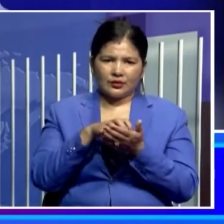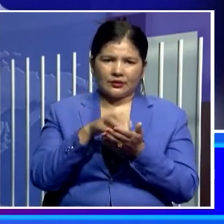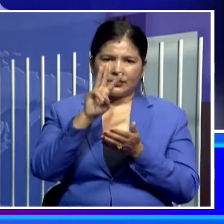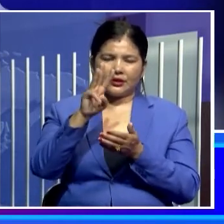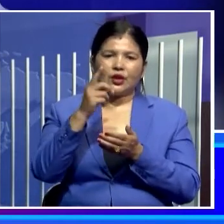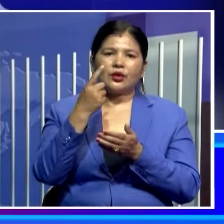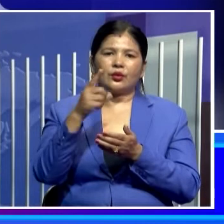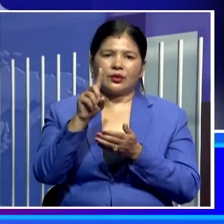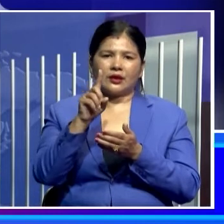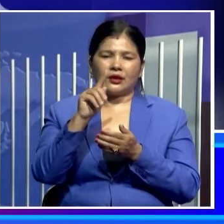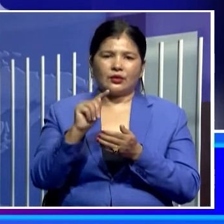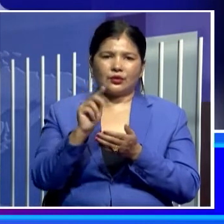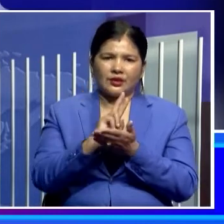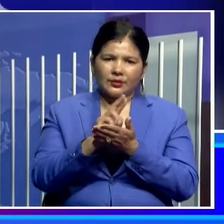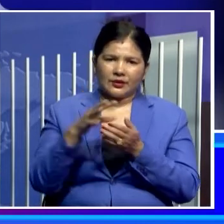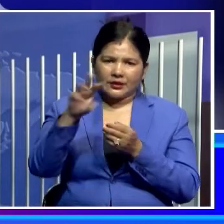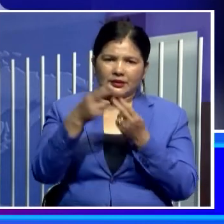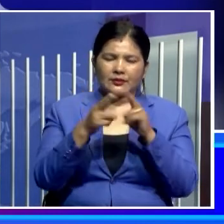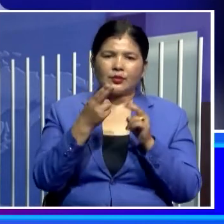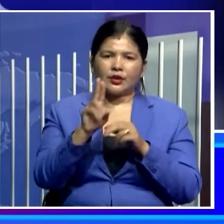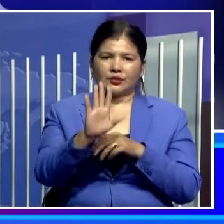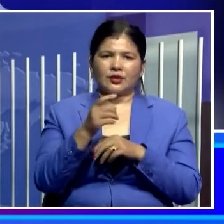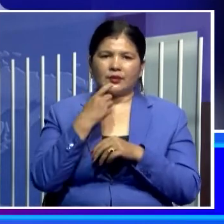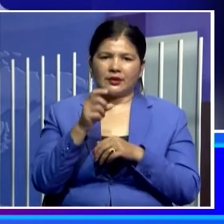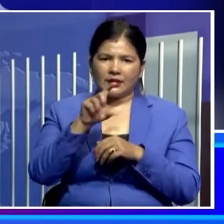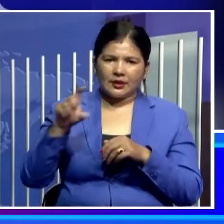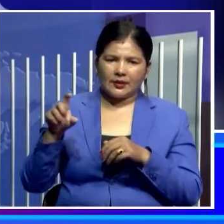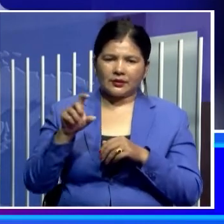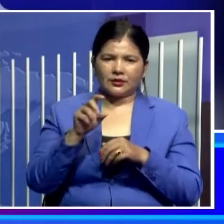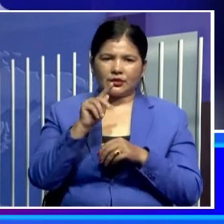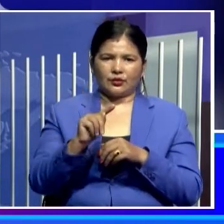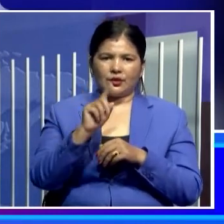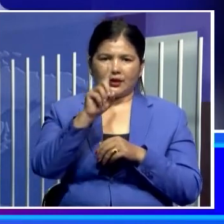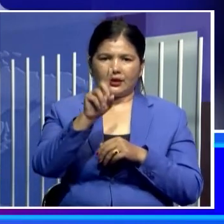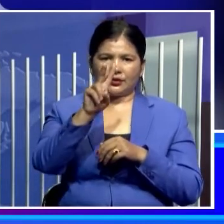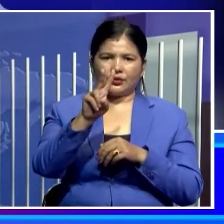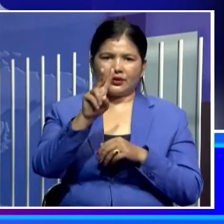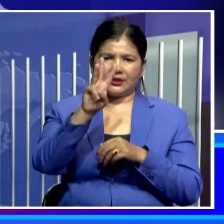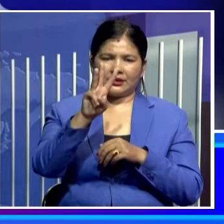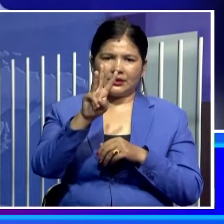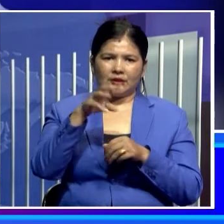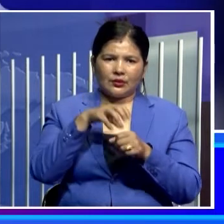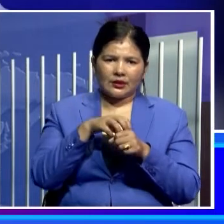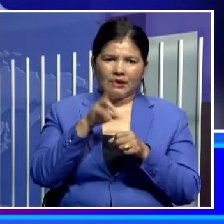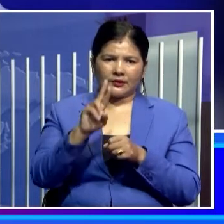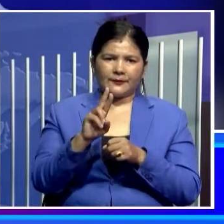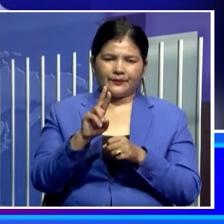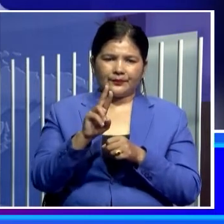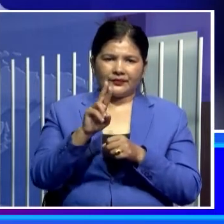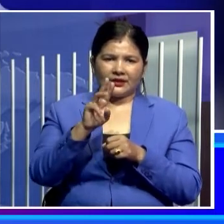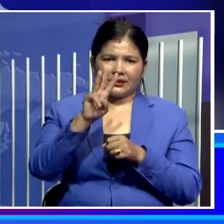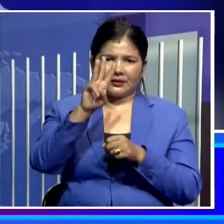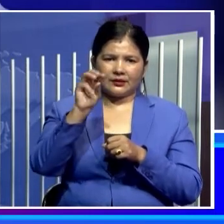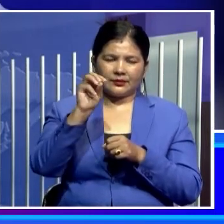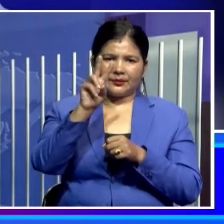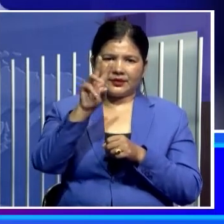3 वडाको नतिजा सार्वजनिक भएको छ भने नेपालगञ्जको 1, 2, 3 नम्बर वडा र